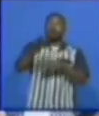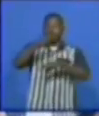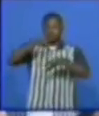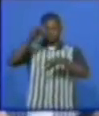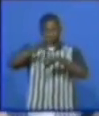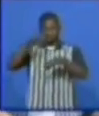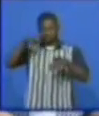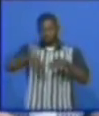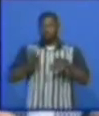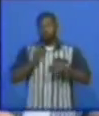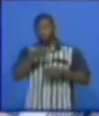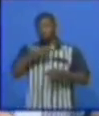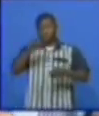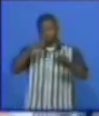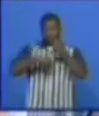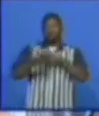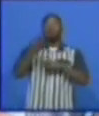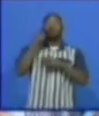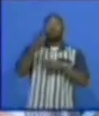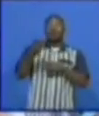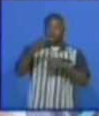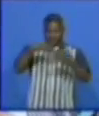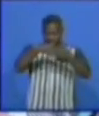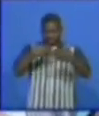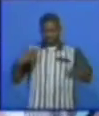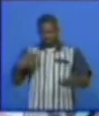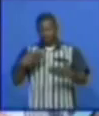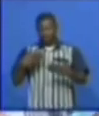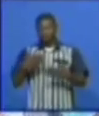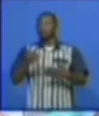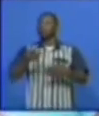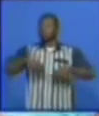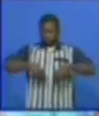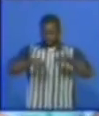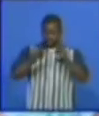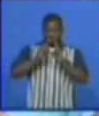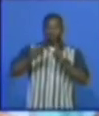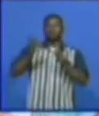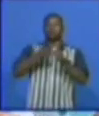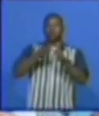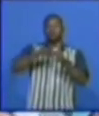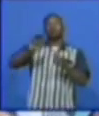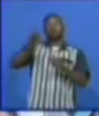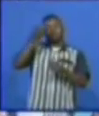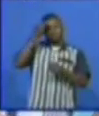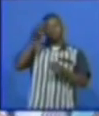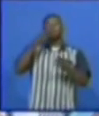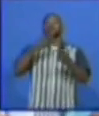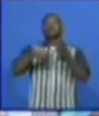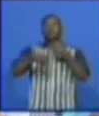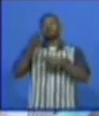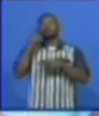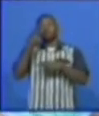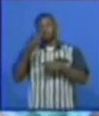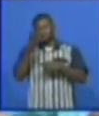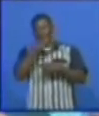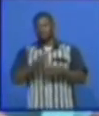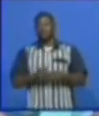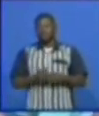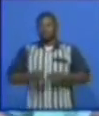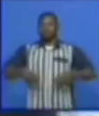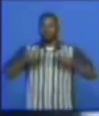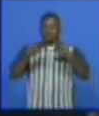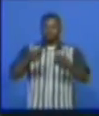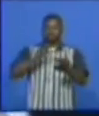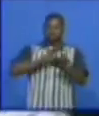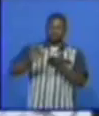vérifier l'état d'avancement des travaux, ce qui va permettre au Premier ministre donc de venir lui-même constater et d'en rendre compte au président du FASO avant donc le 11